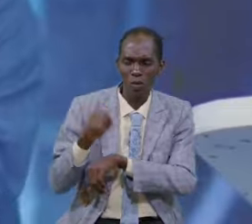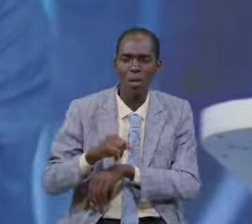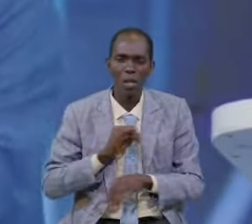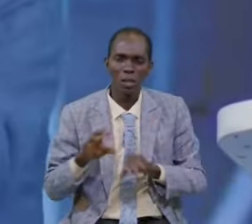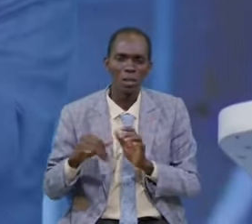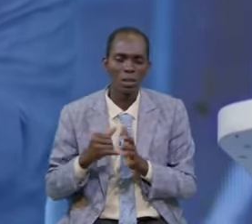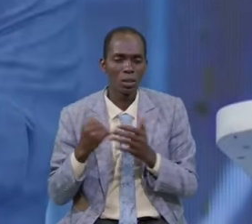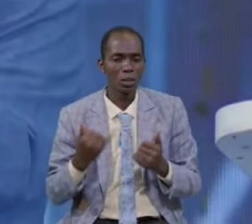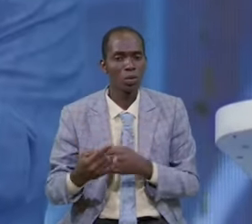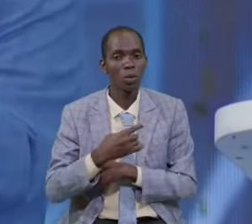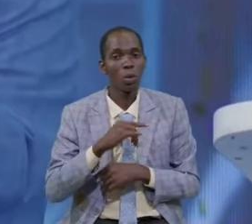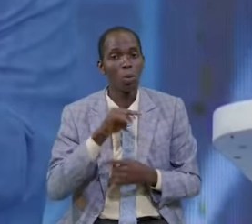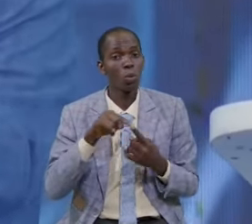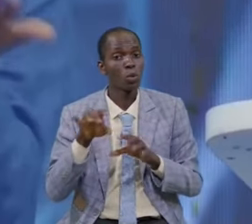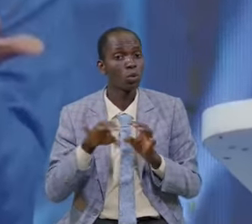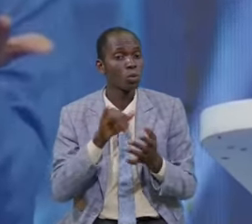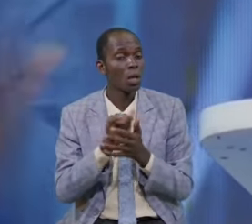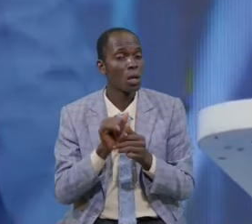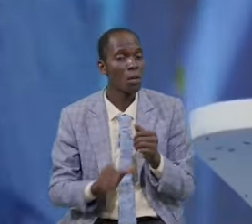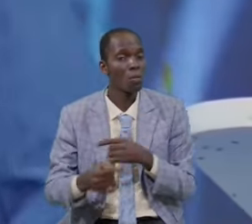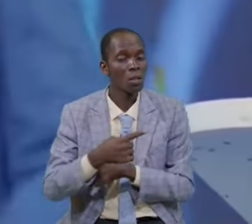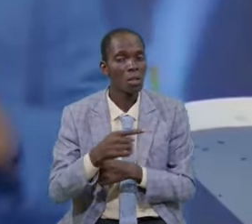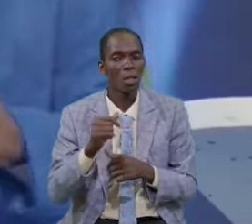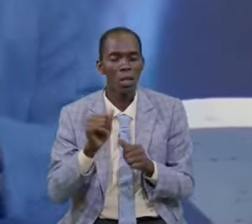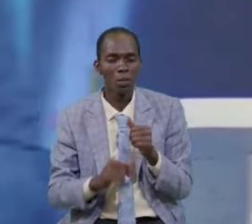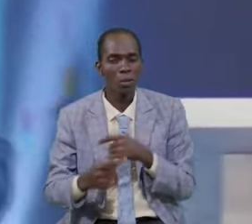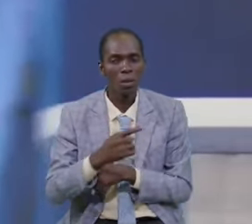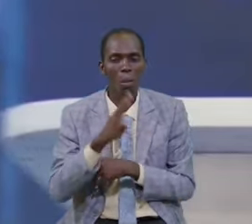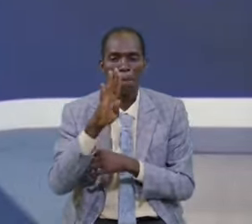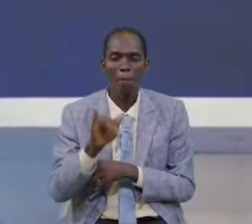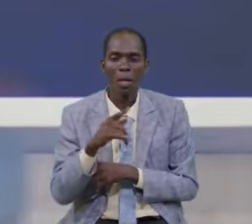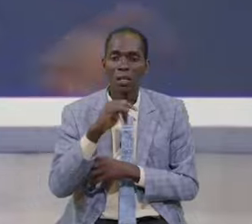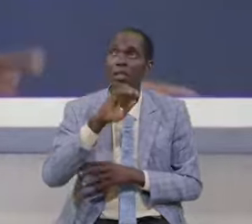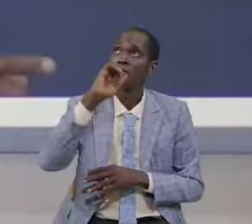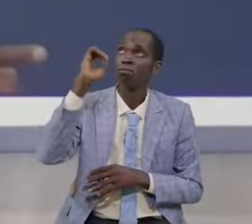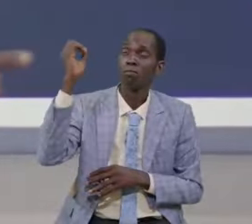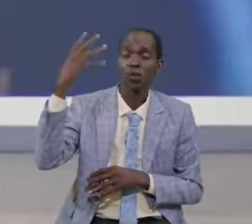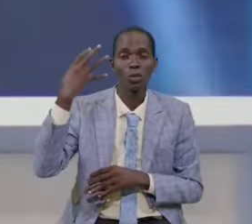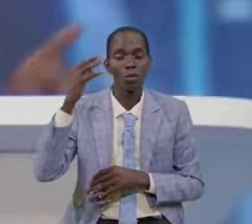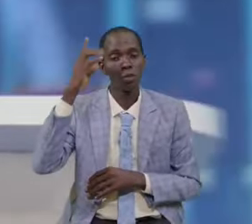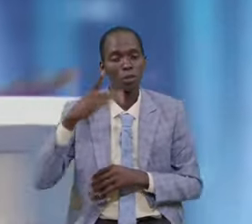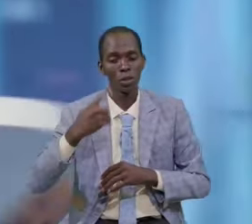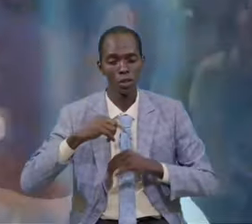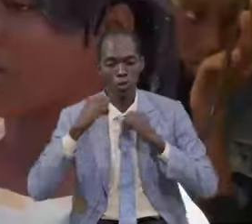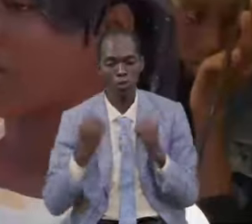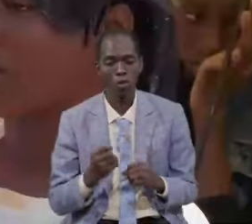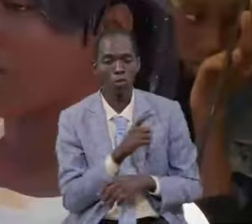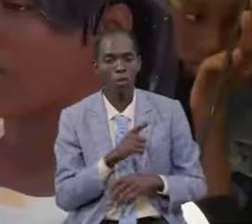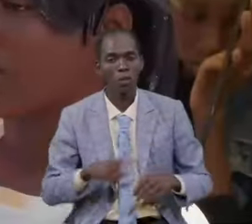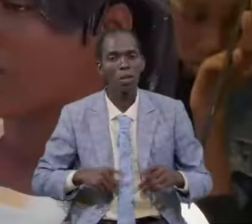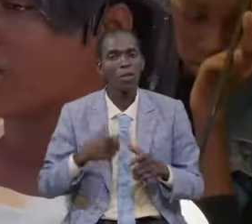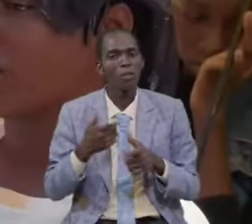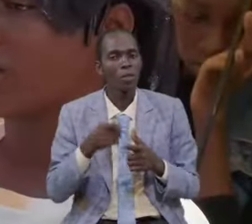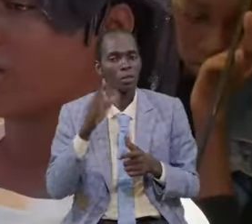fais chaque jour, par la force du Seigneur, par l'aide du Seigneur, tu vas grandir pour